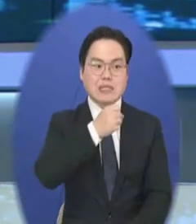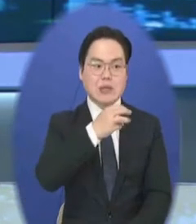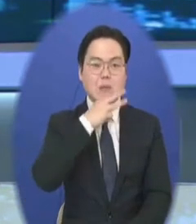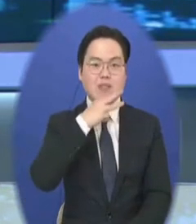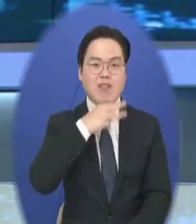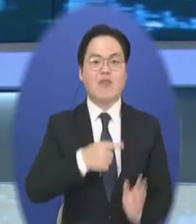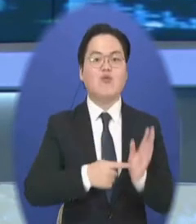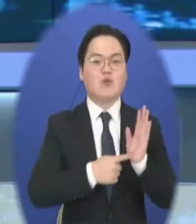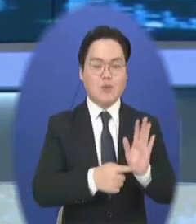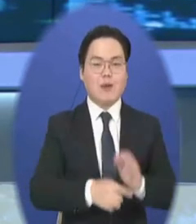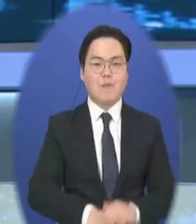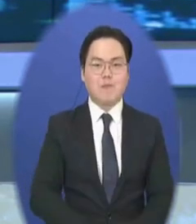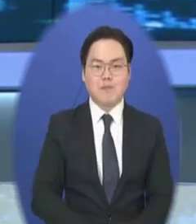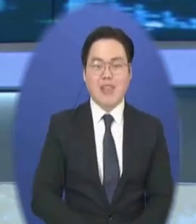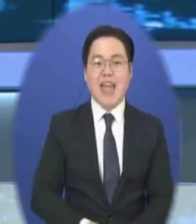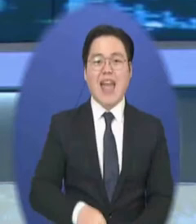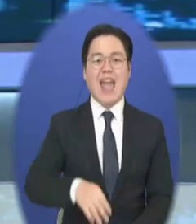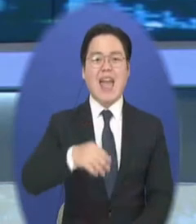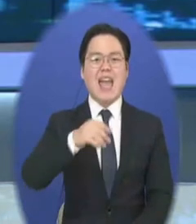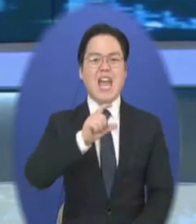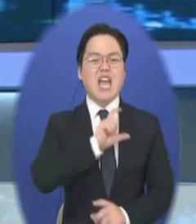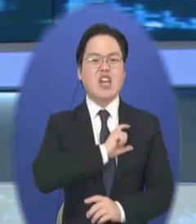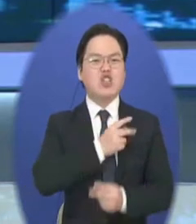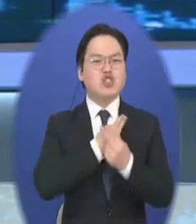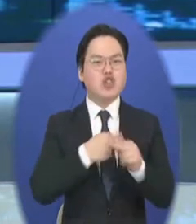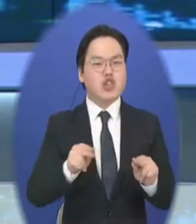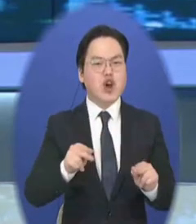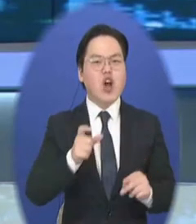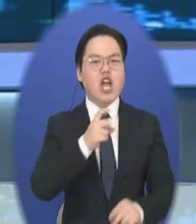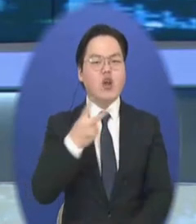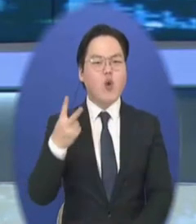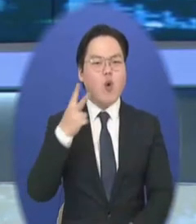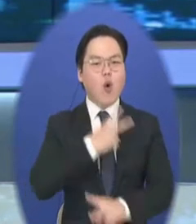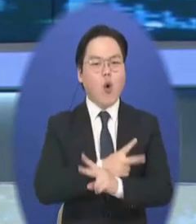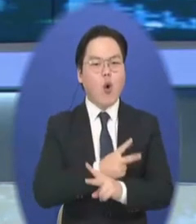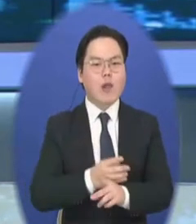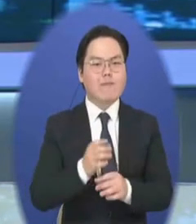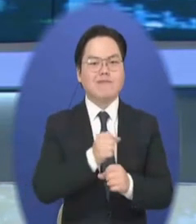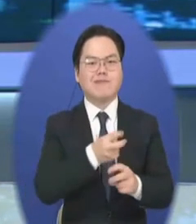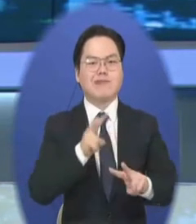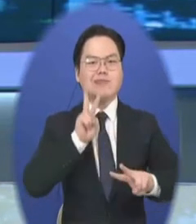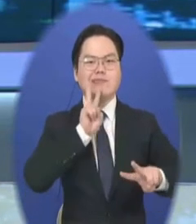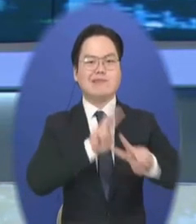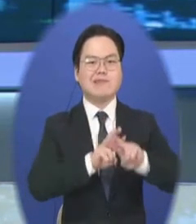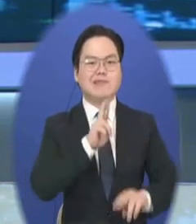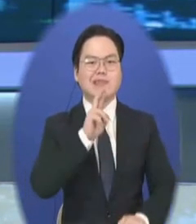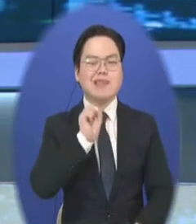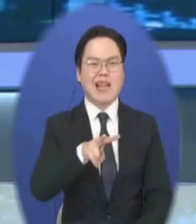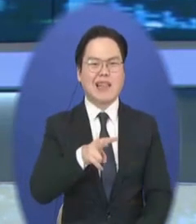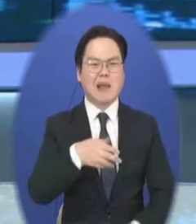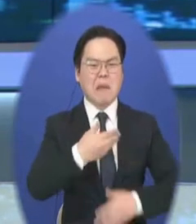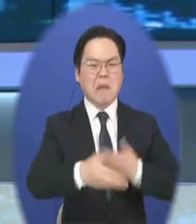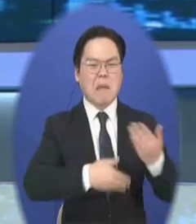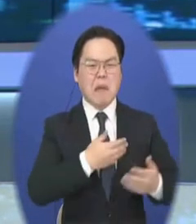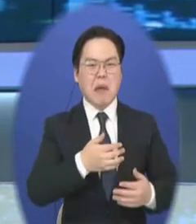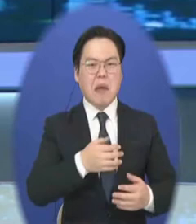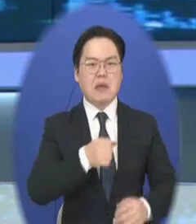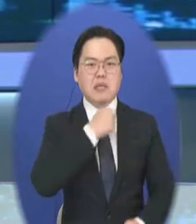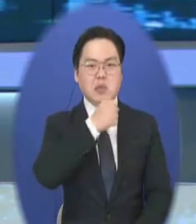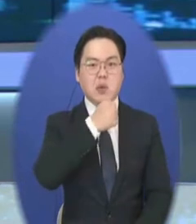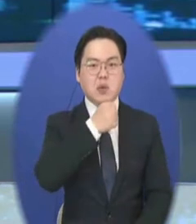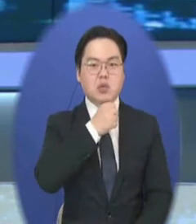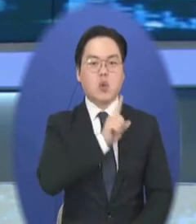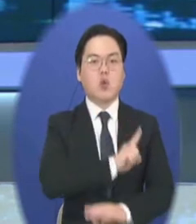үеэр хэллээ. Хэвлэлийн эрх чөлөөг эрүүгийн хуулиар боож ял шийтгэл нэмж оногдуулахгүй байх сэтгүүлчдийн шаардлага үр дүнгээ өглөө.